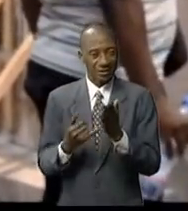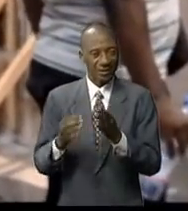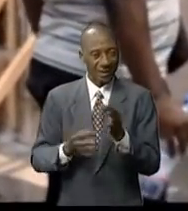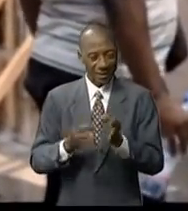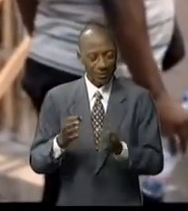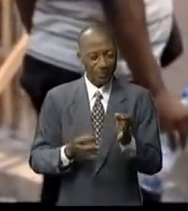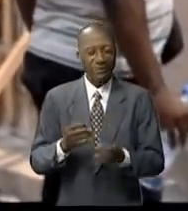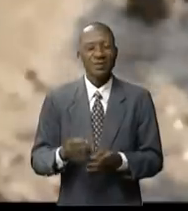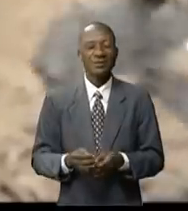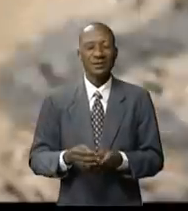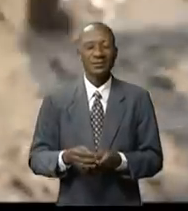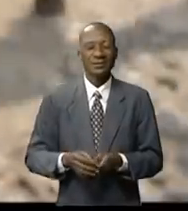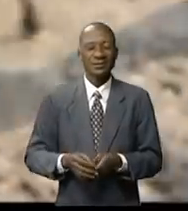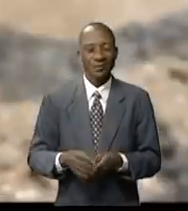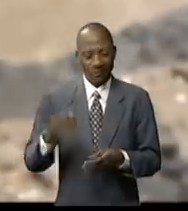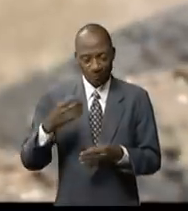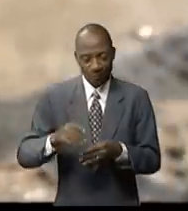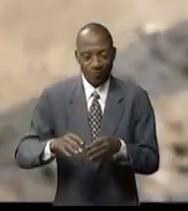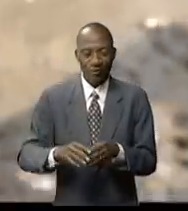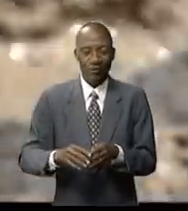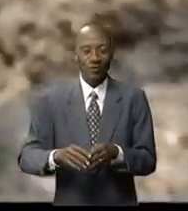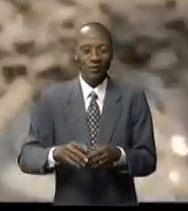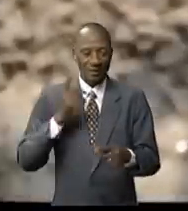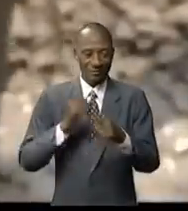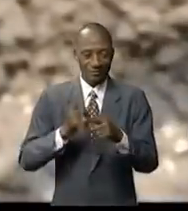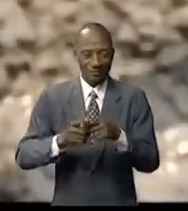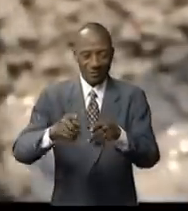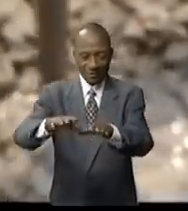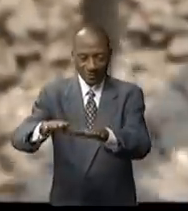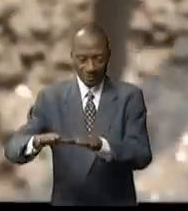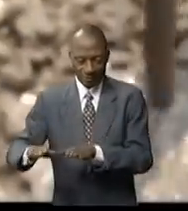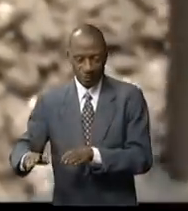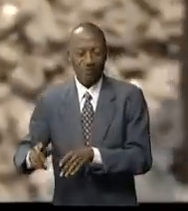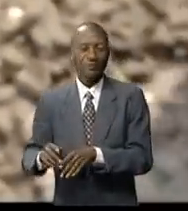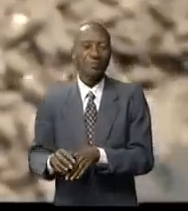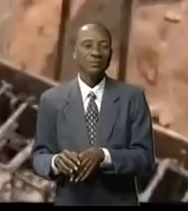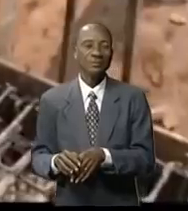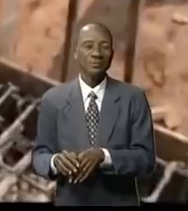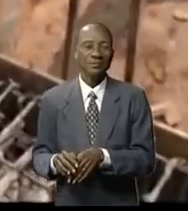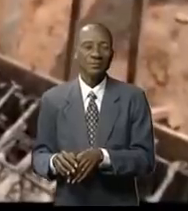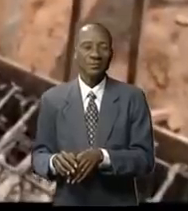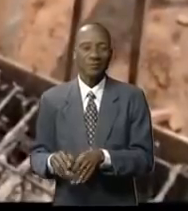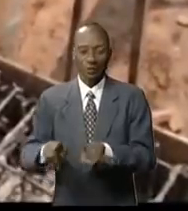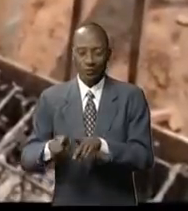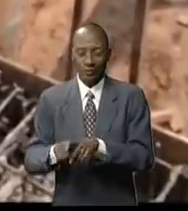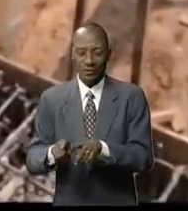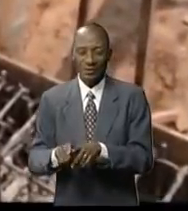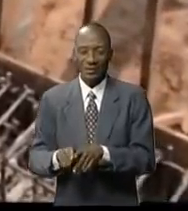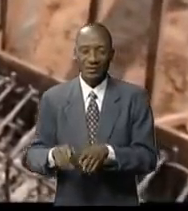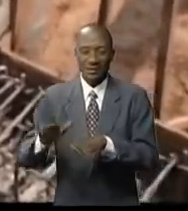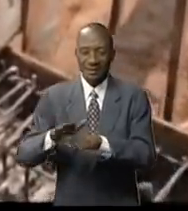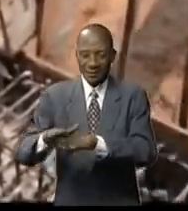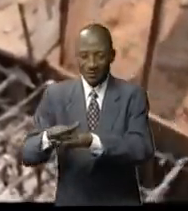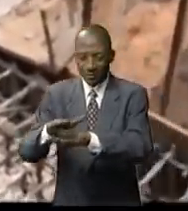remplacé par un dallo en béton de 6 mètres de longueur, capable de résister aux intempéries, ainsi